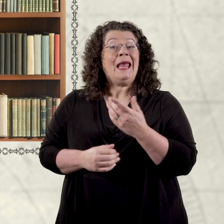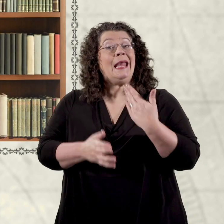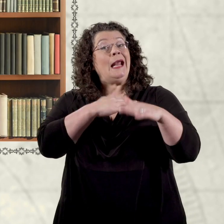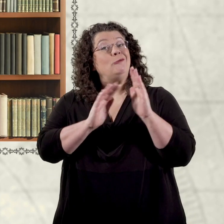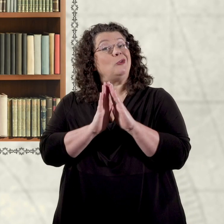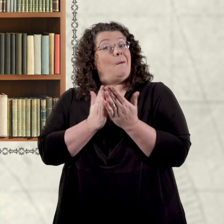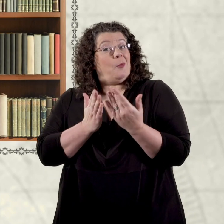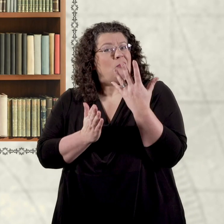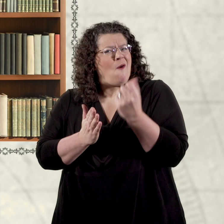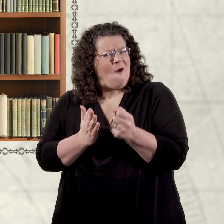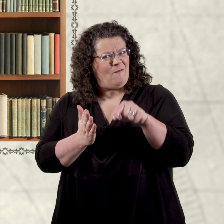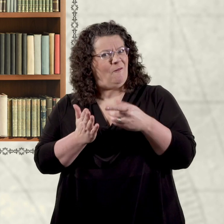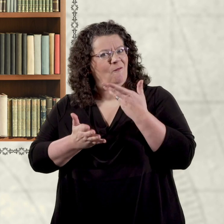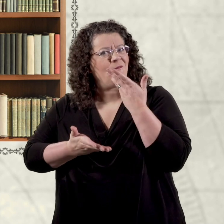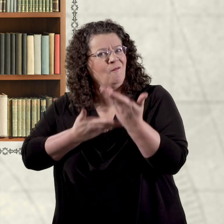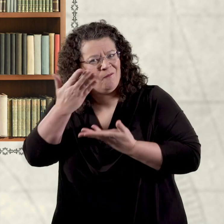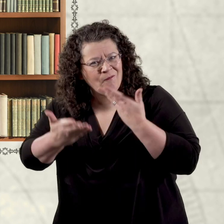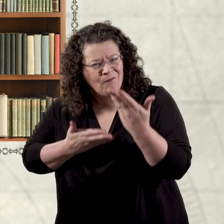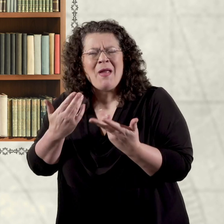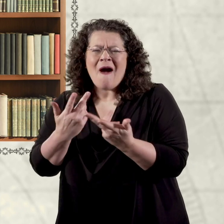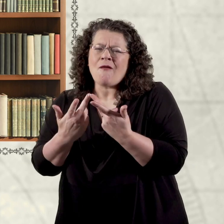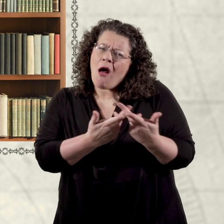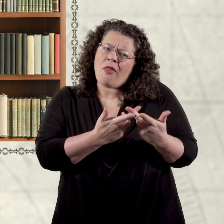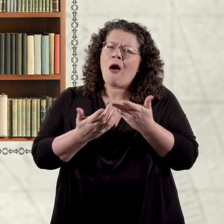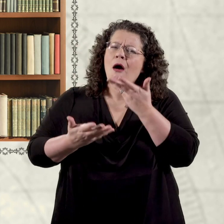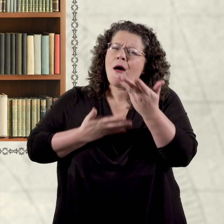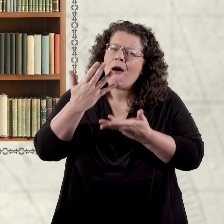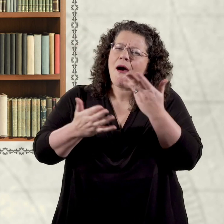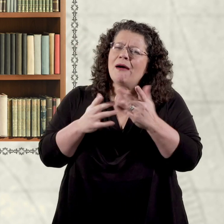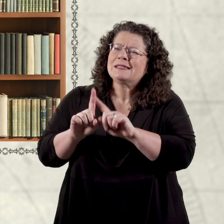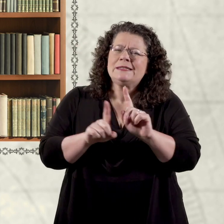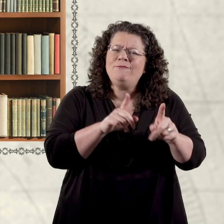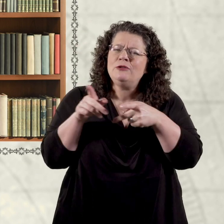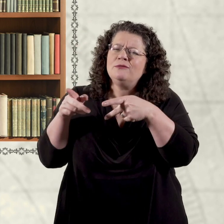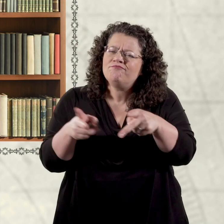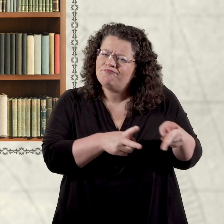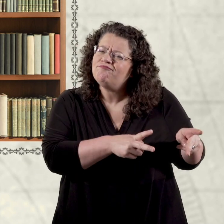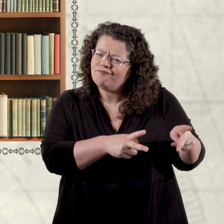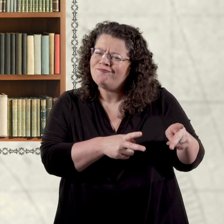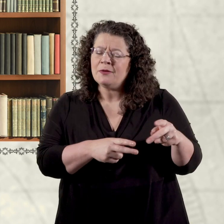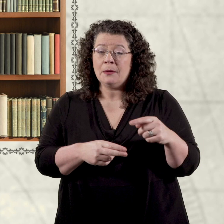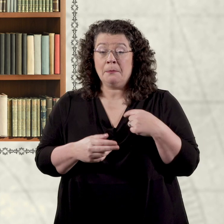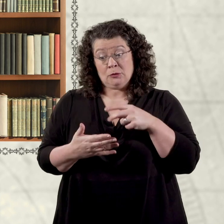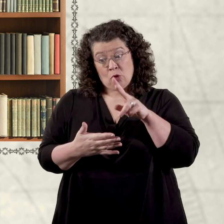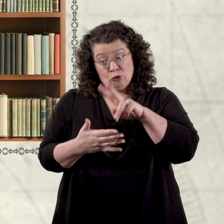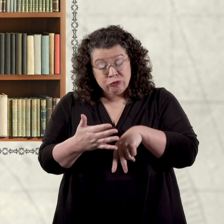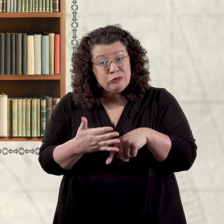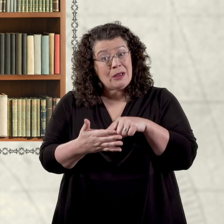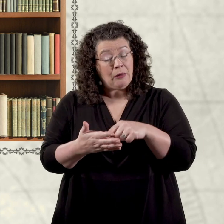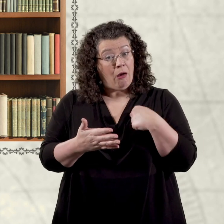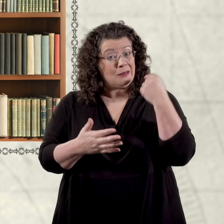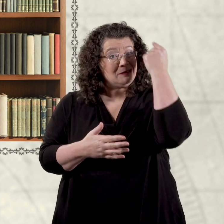y llyfrau hanes ma. Dwi wedi darllen sawl fersiwn. A mae yna ambell lyfr yn dweud na fi ydy